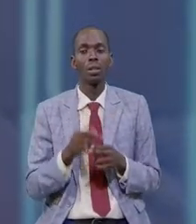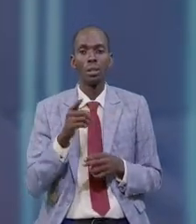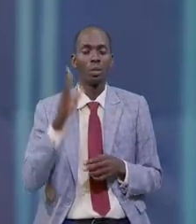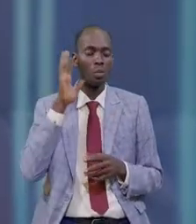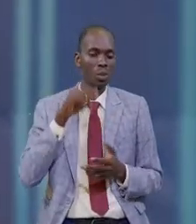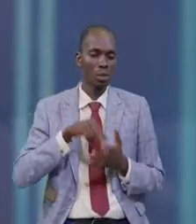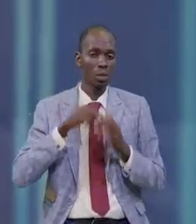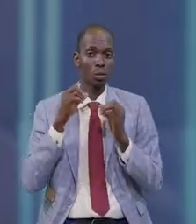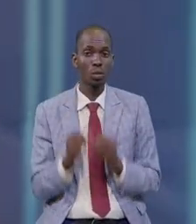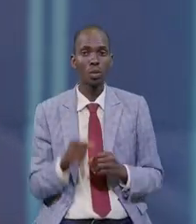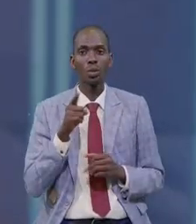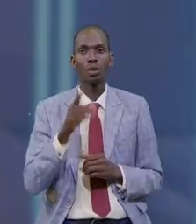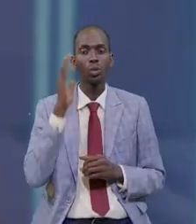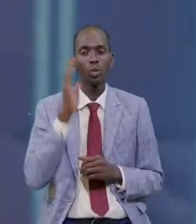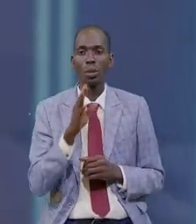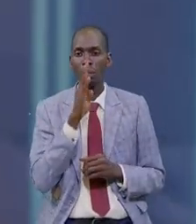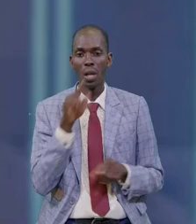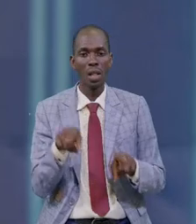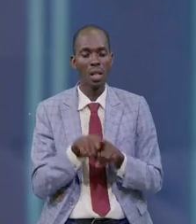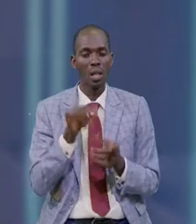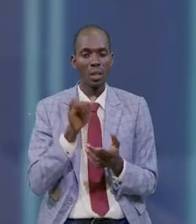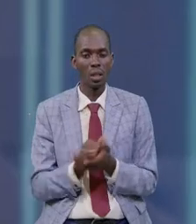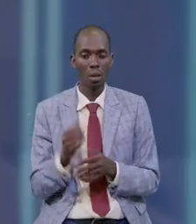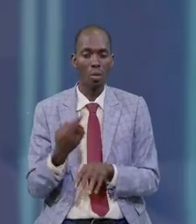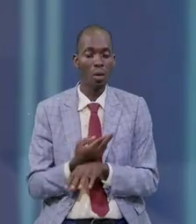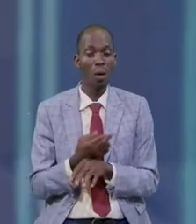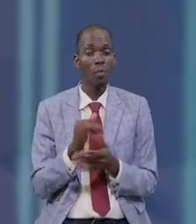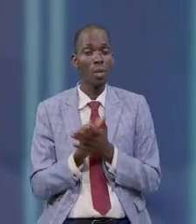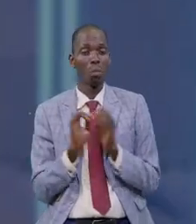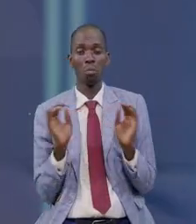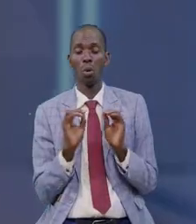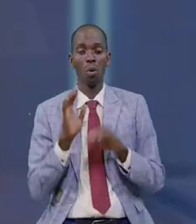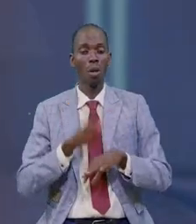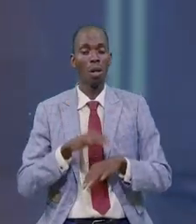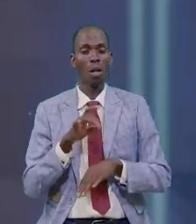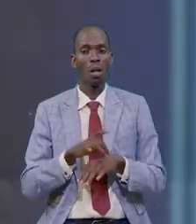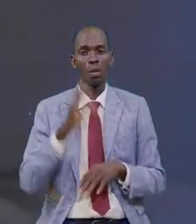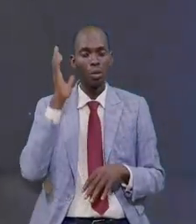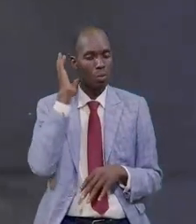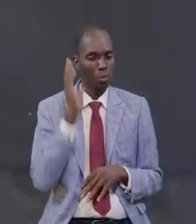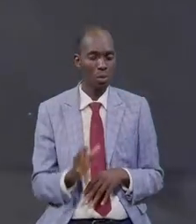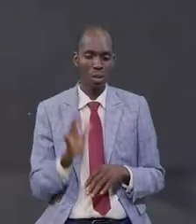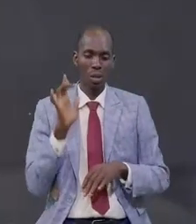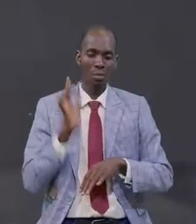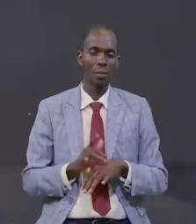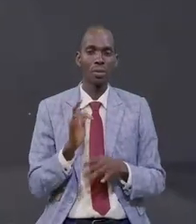droit tu seras comme ce rocher et rien sur terre ne pourra